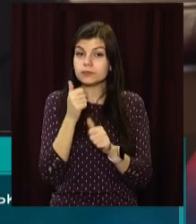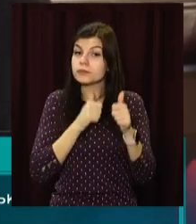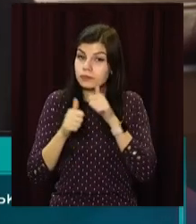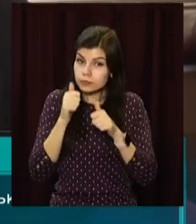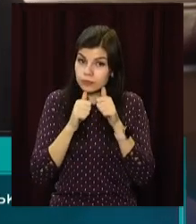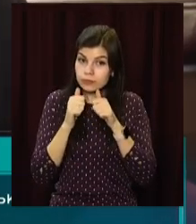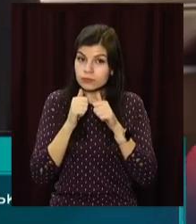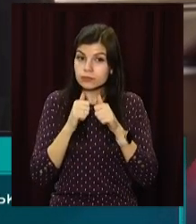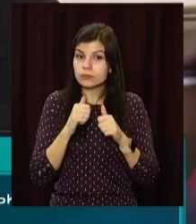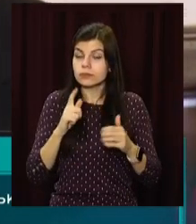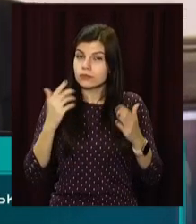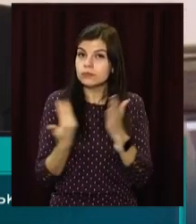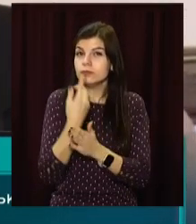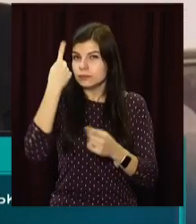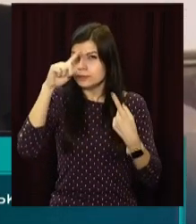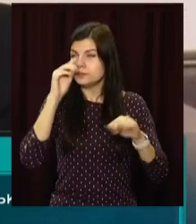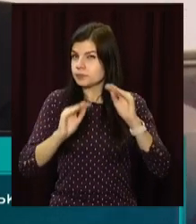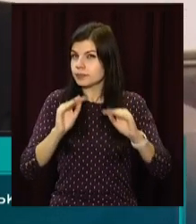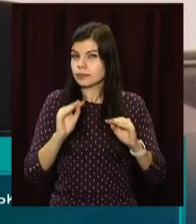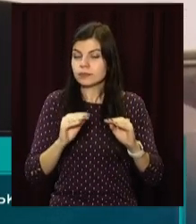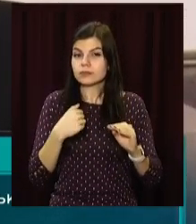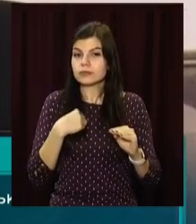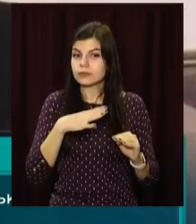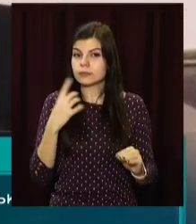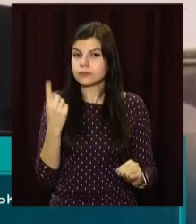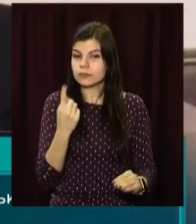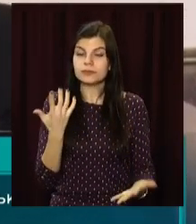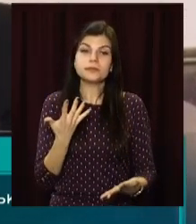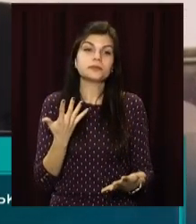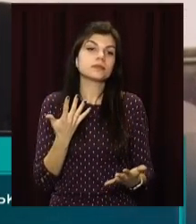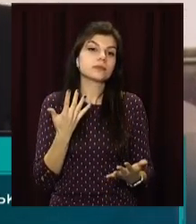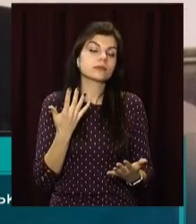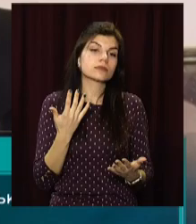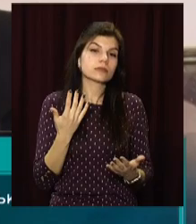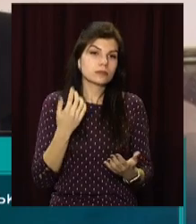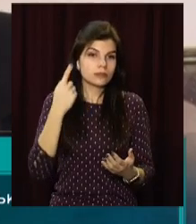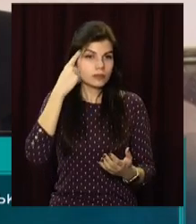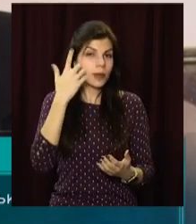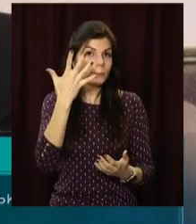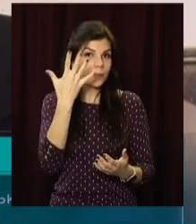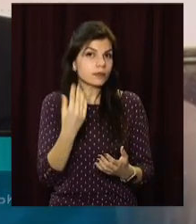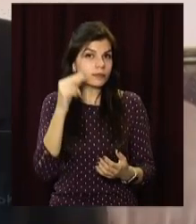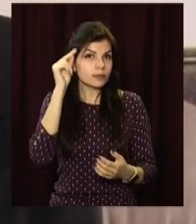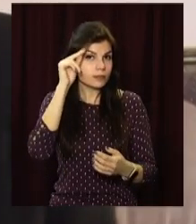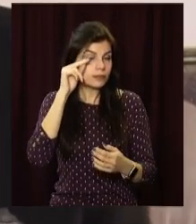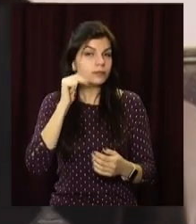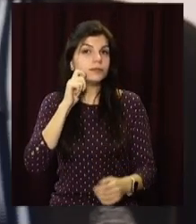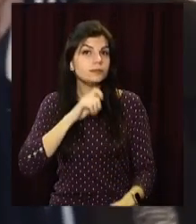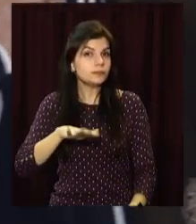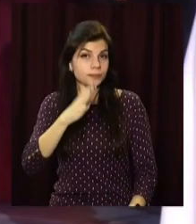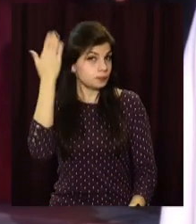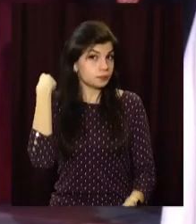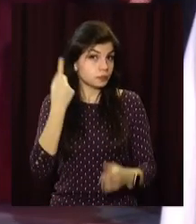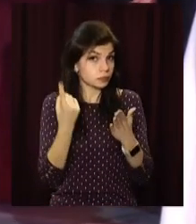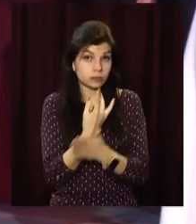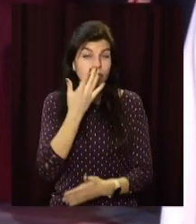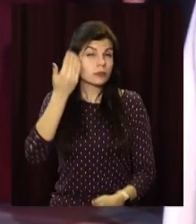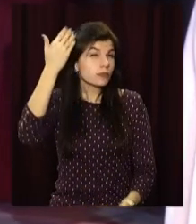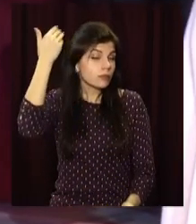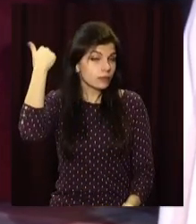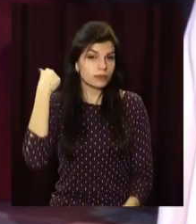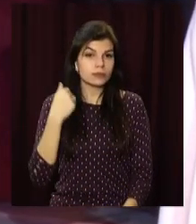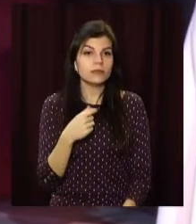експериментальній, в інноваційній діяльності. Ми були перші, які започаткували п'ятиденну форму навчання. На Україні це було вперше. Світлана